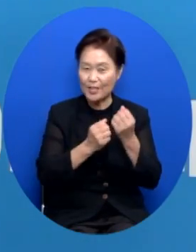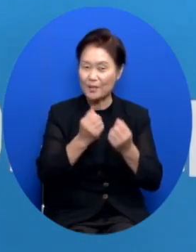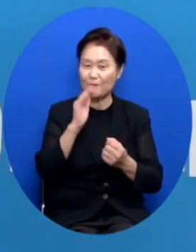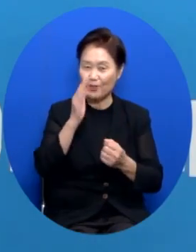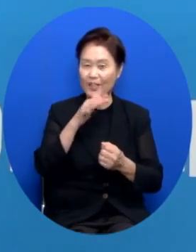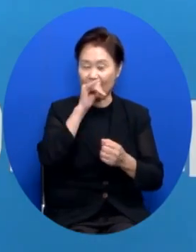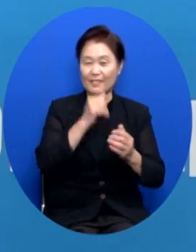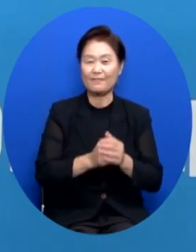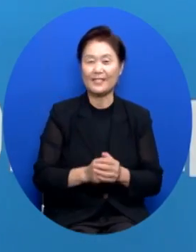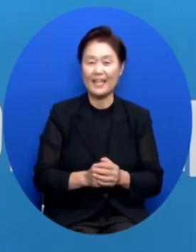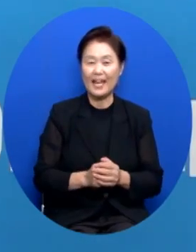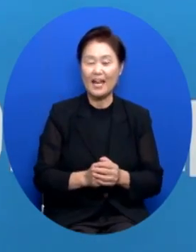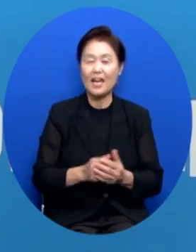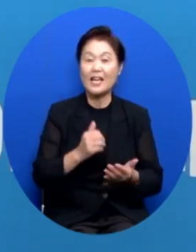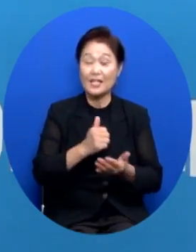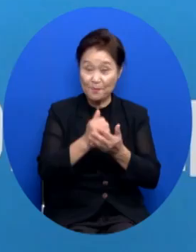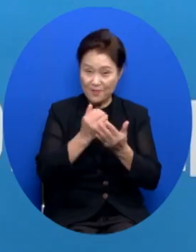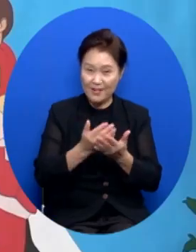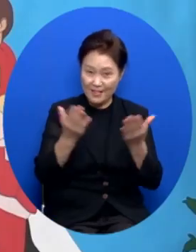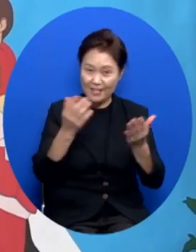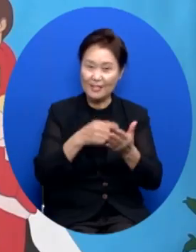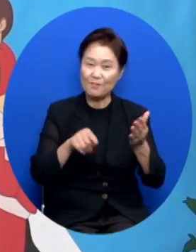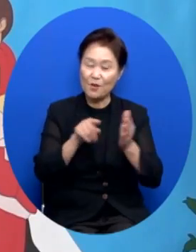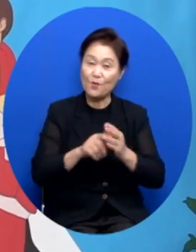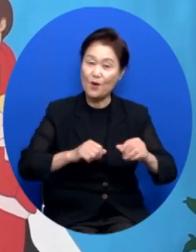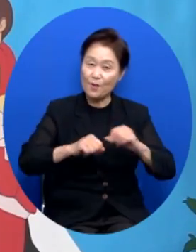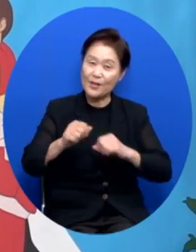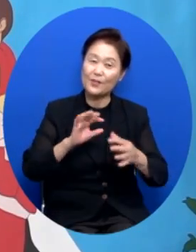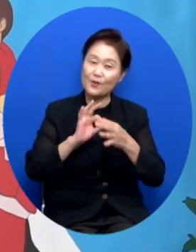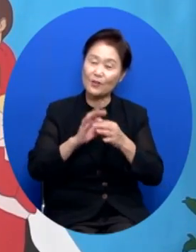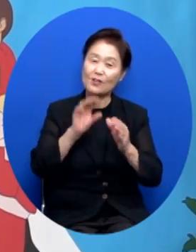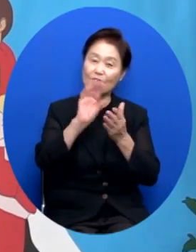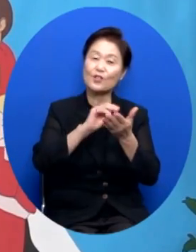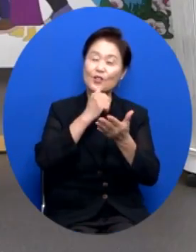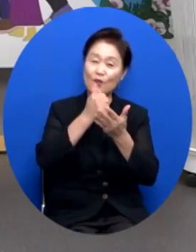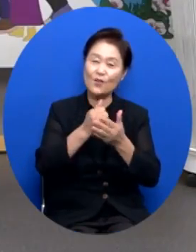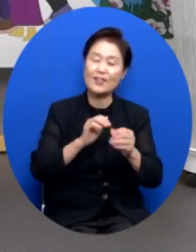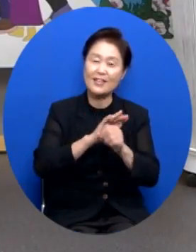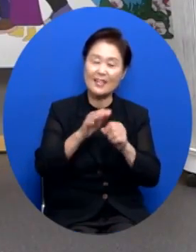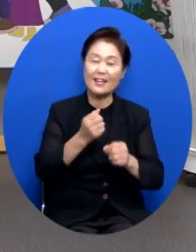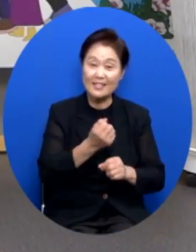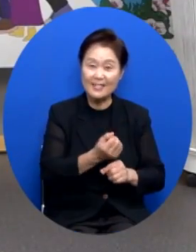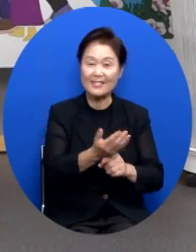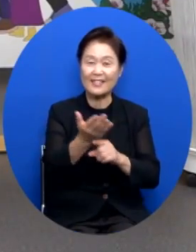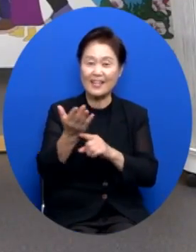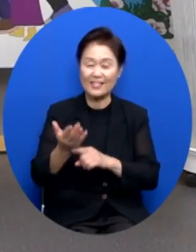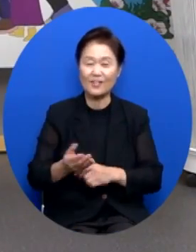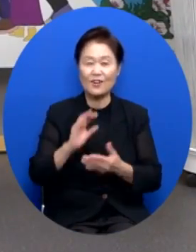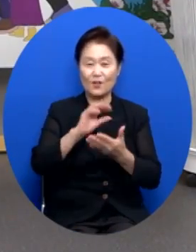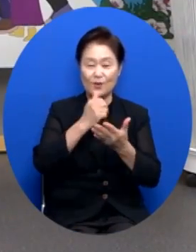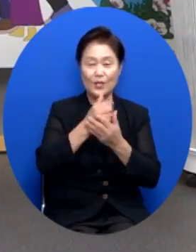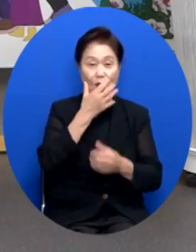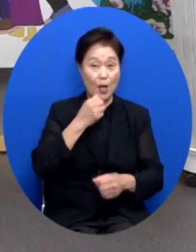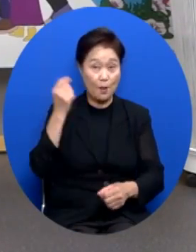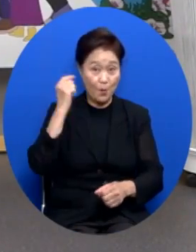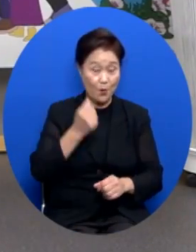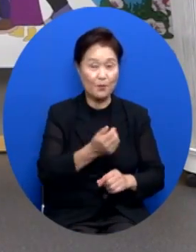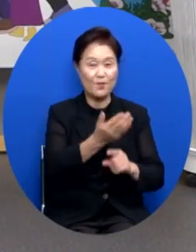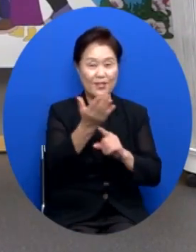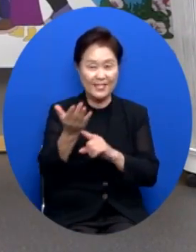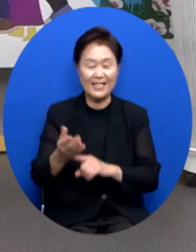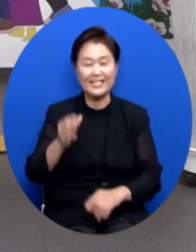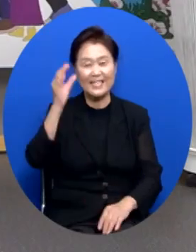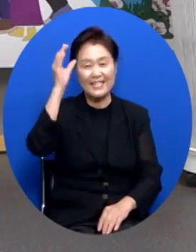오늘 말씀 잘 들었습니다. 이 섬김과 나눔을 위한 이 활동을 통해서 그리스도의 사랑이 전해지고 네. 또 그리스도의 복음이 전해지길